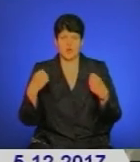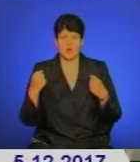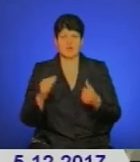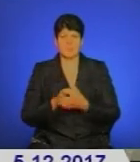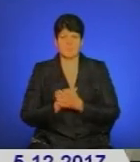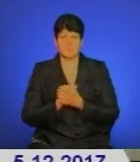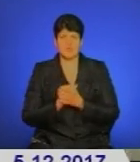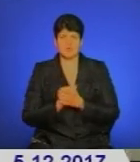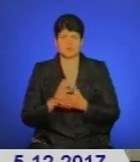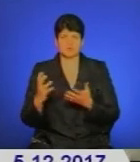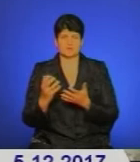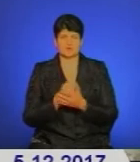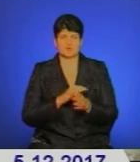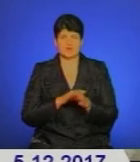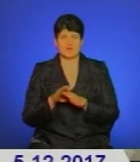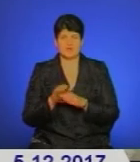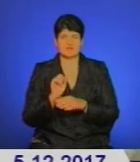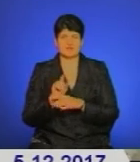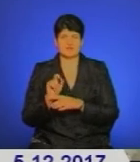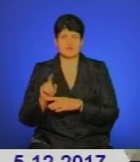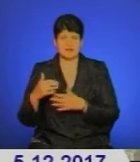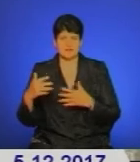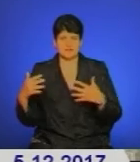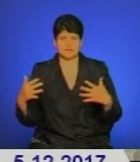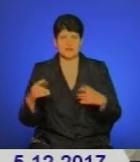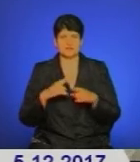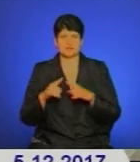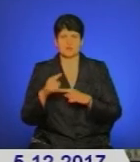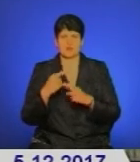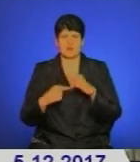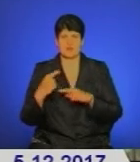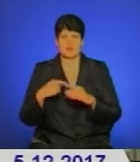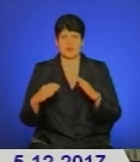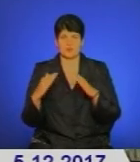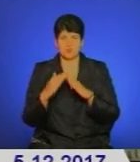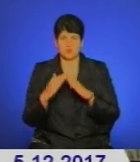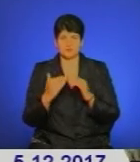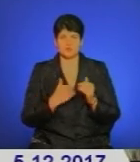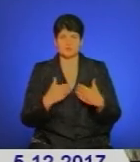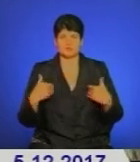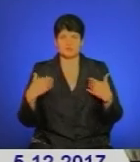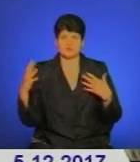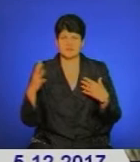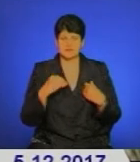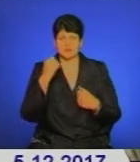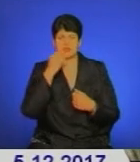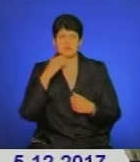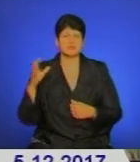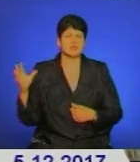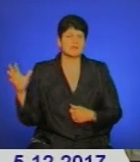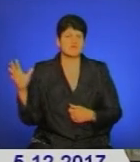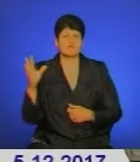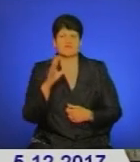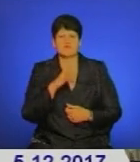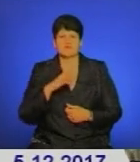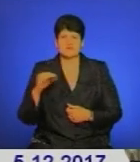миру, успішного виконання завдань і найшвидшого повернення додому. Я хочу ще раз привітати, подякувати всім, що